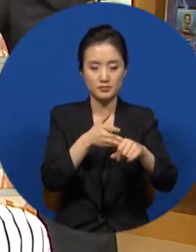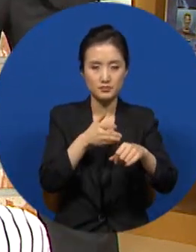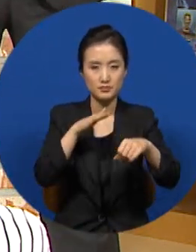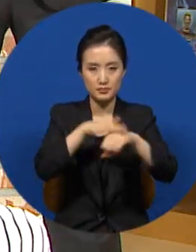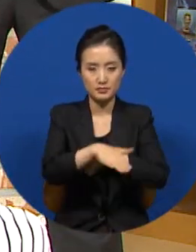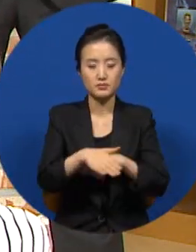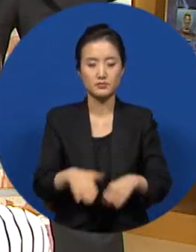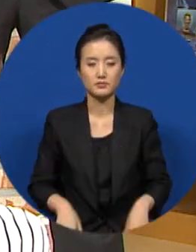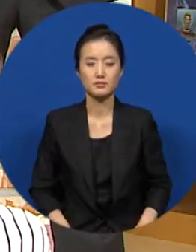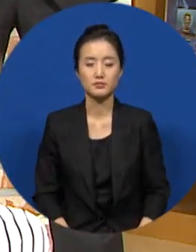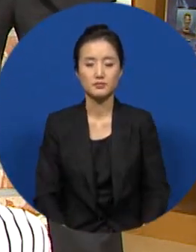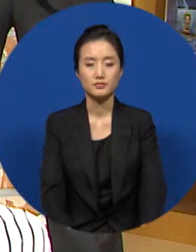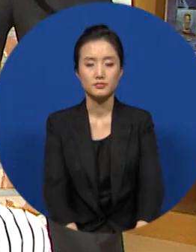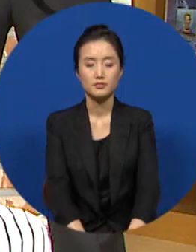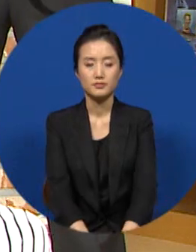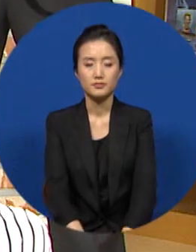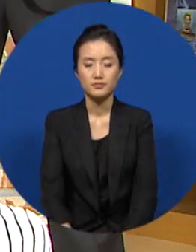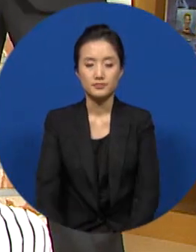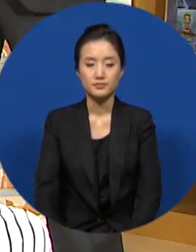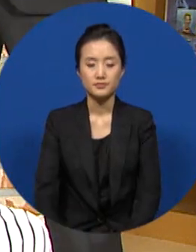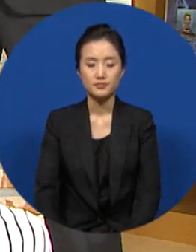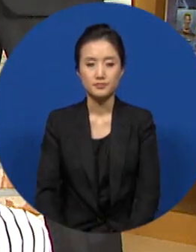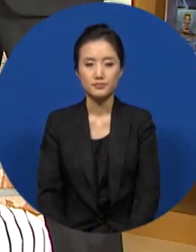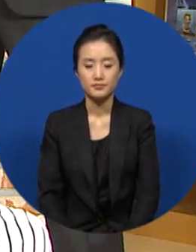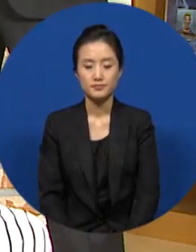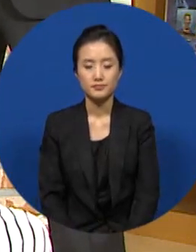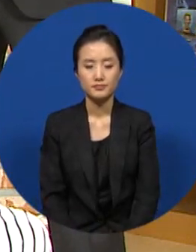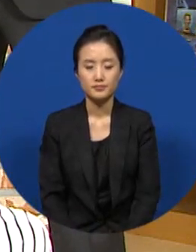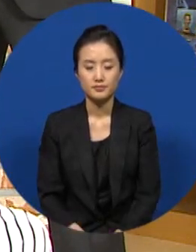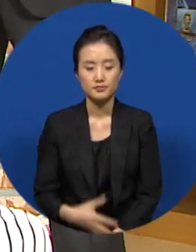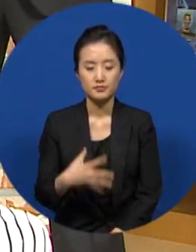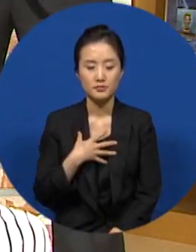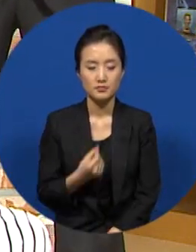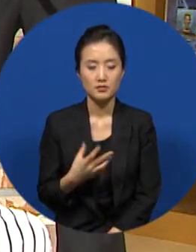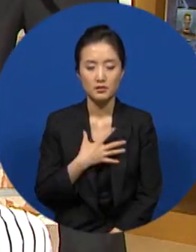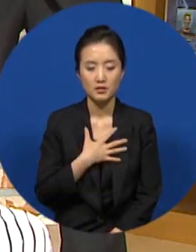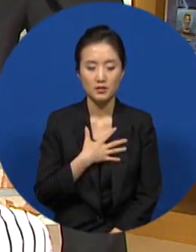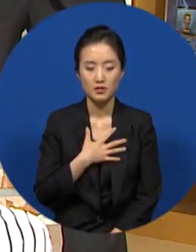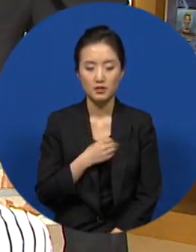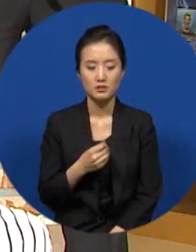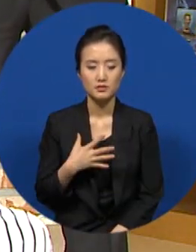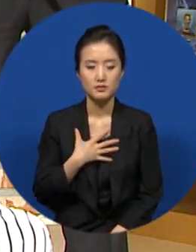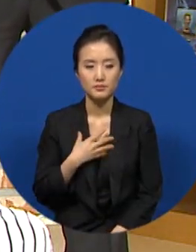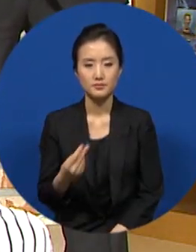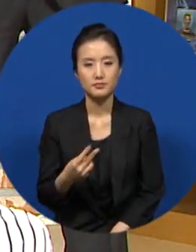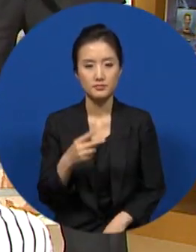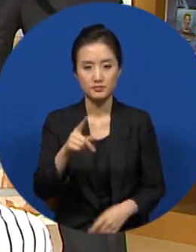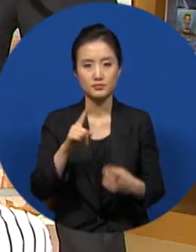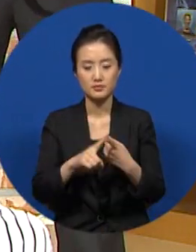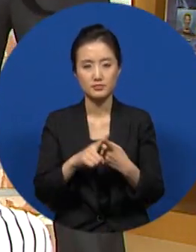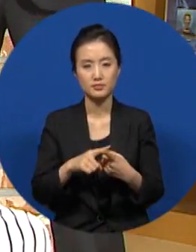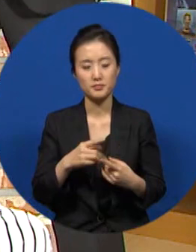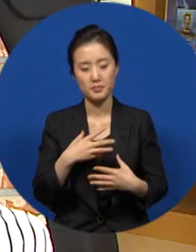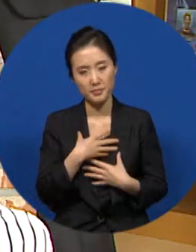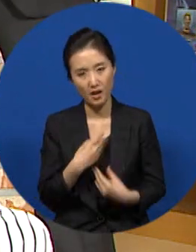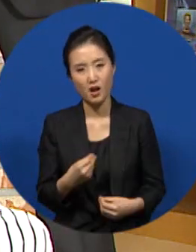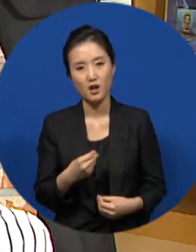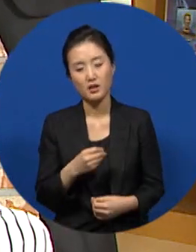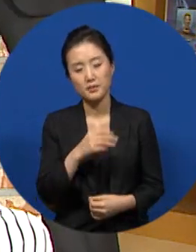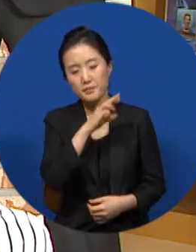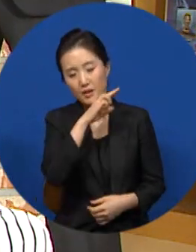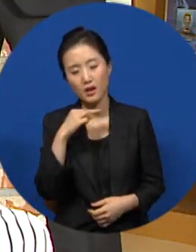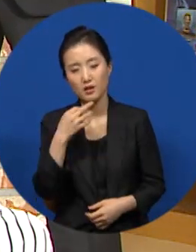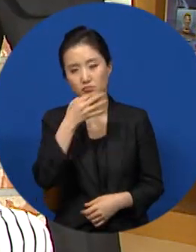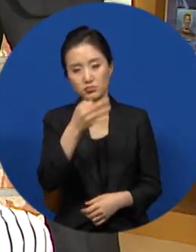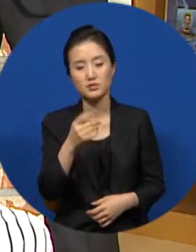그러면 이 스트레스를 받으면 어떻게 됩니까? 우리가 영어로 편한 걸 ease라고 해요. EASE, ease, 편하다. 근데 이게 불편하게 된